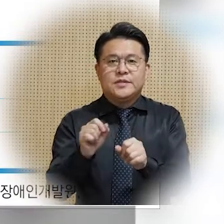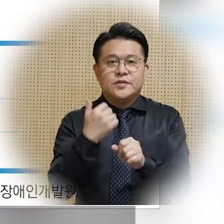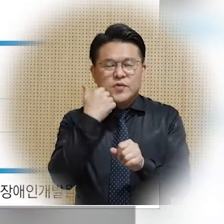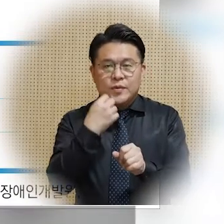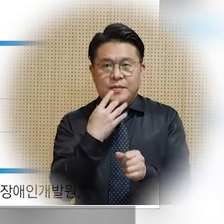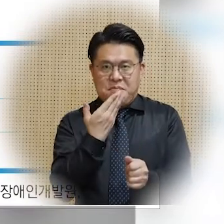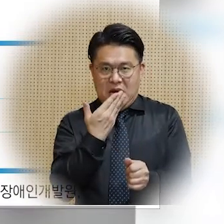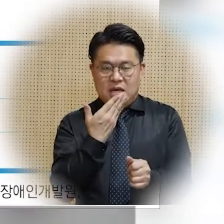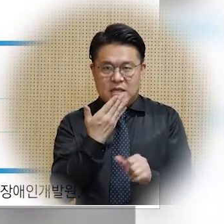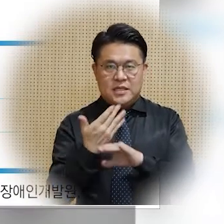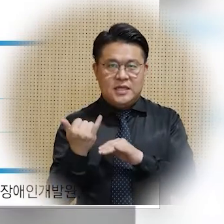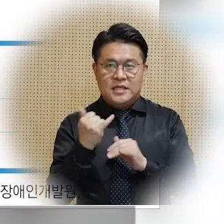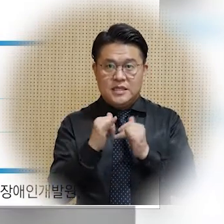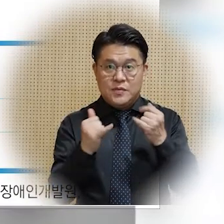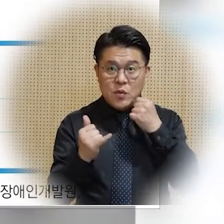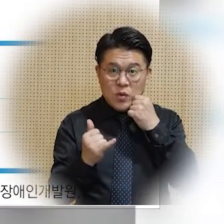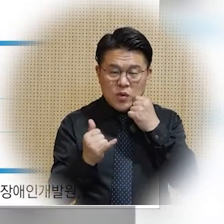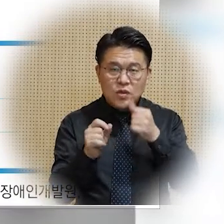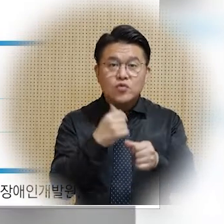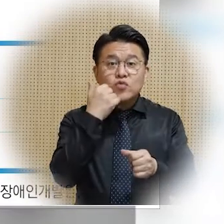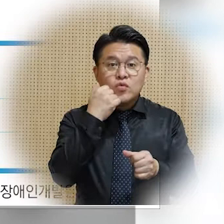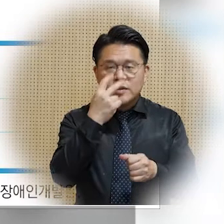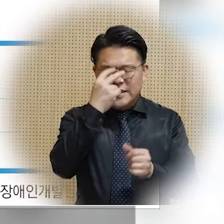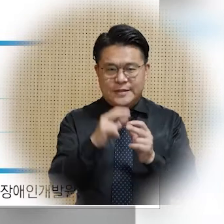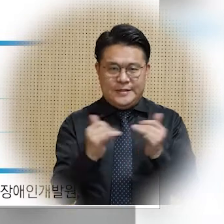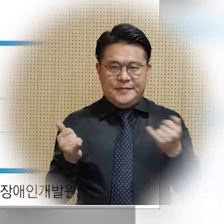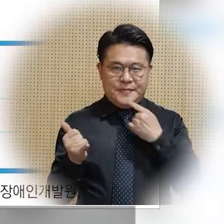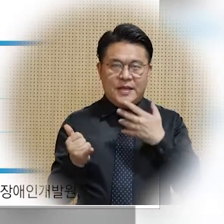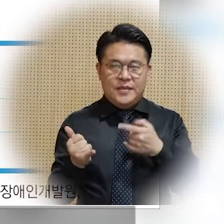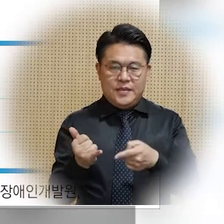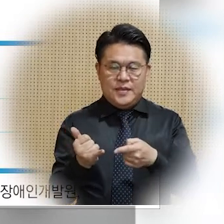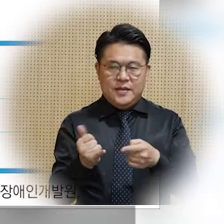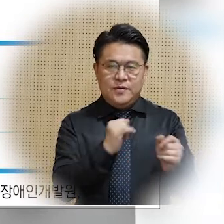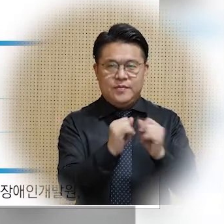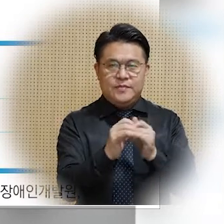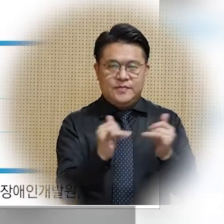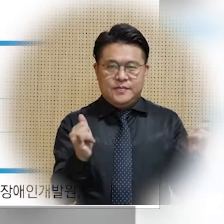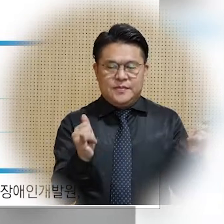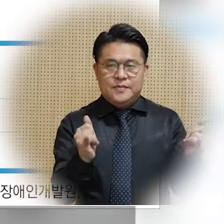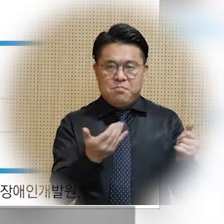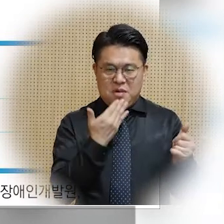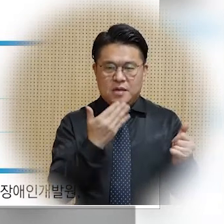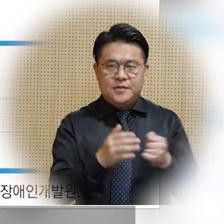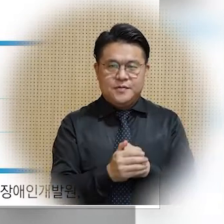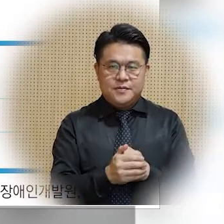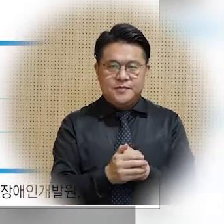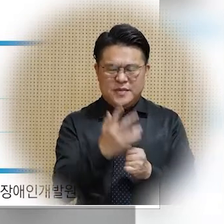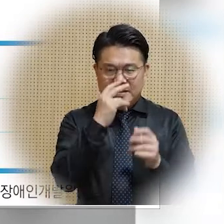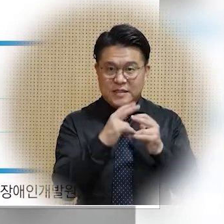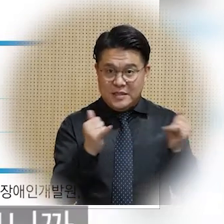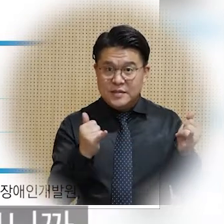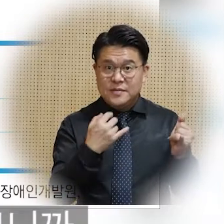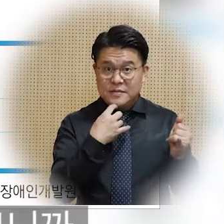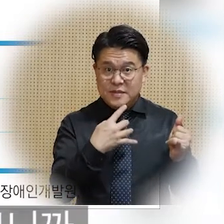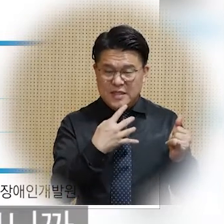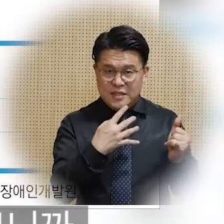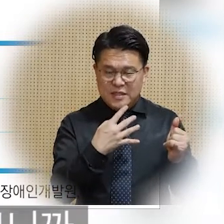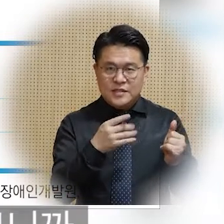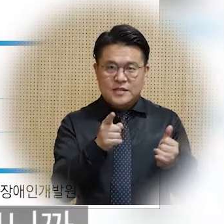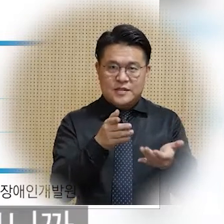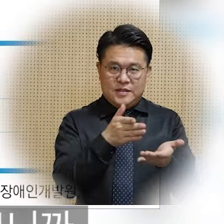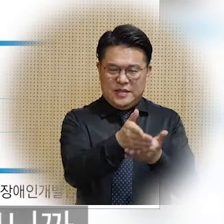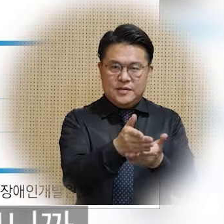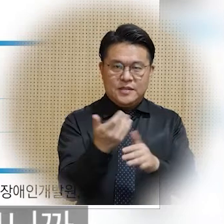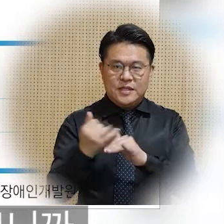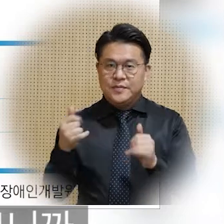그게 바로 이제 시각장애인 분들이 이 업무를 전담으로 해야 된다라고 하는 유보고용이라는 제도가 있습니다. 시각장애인